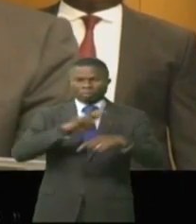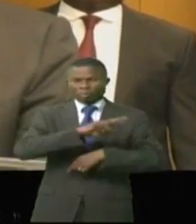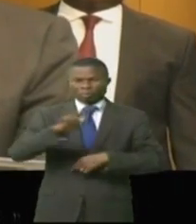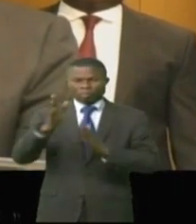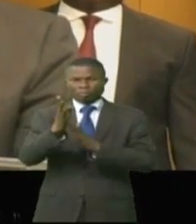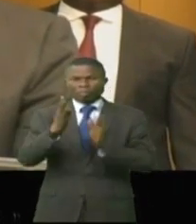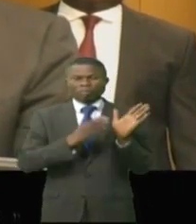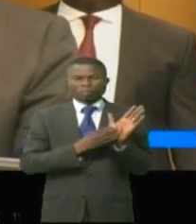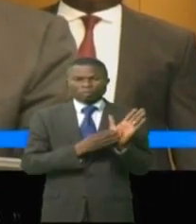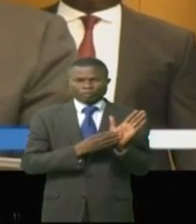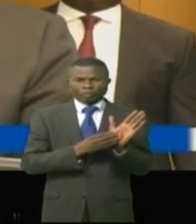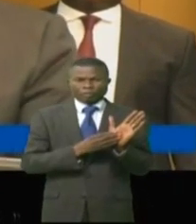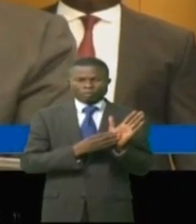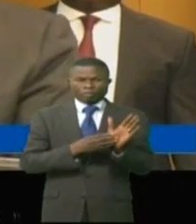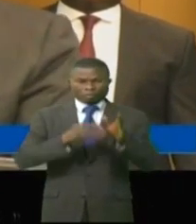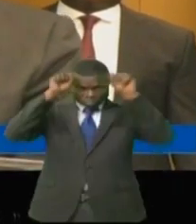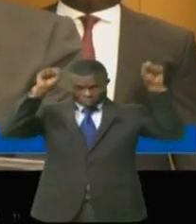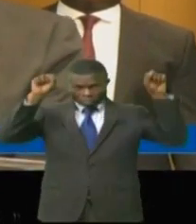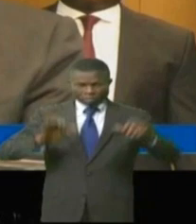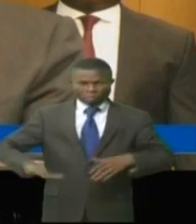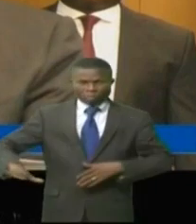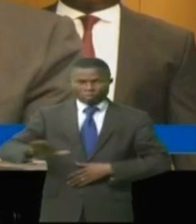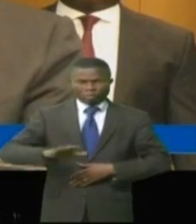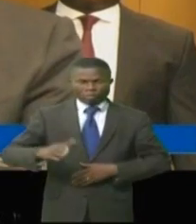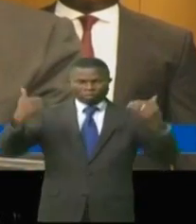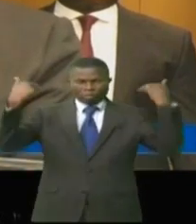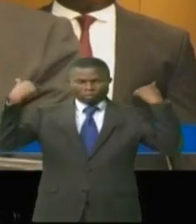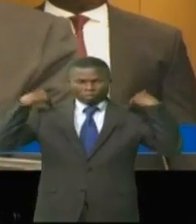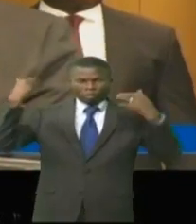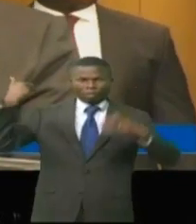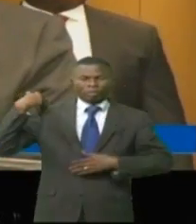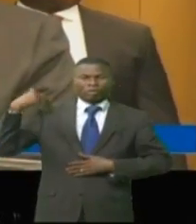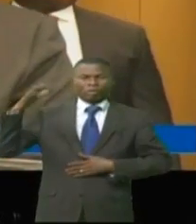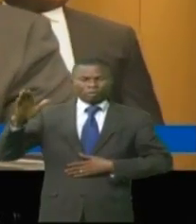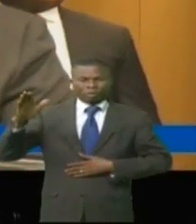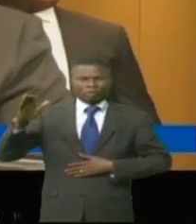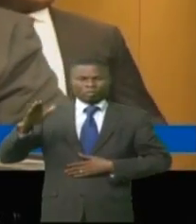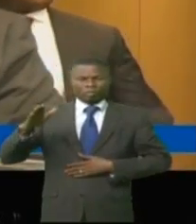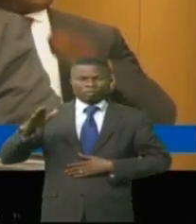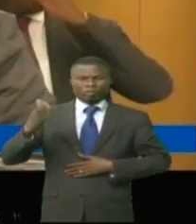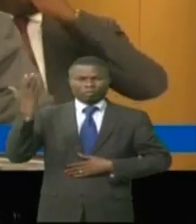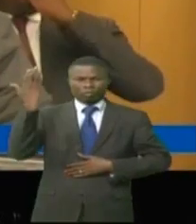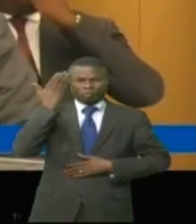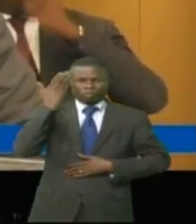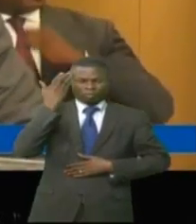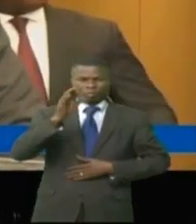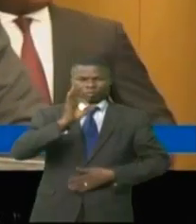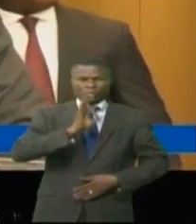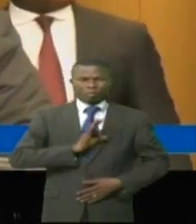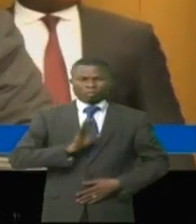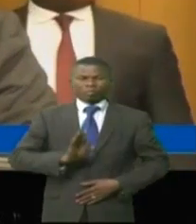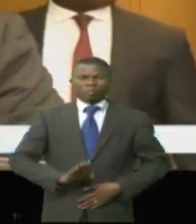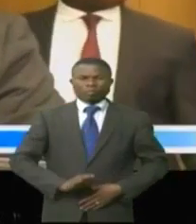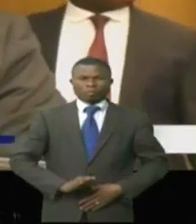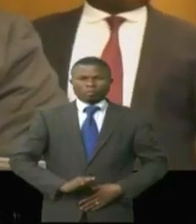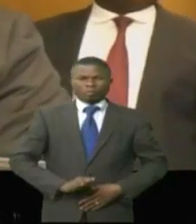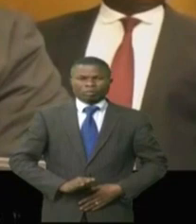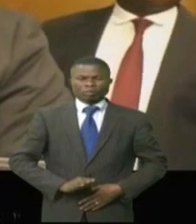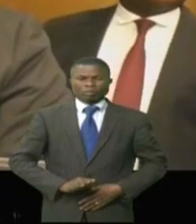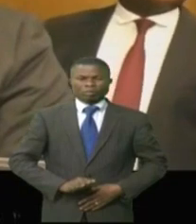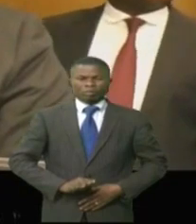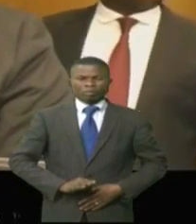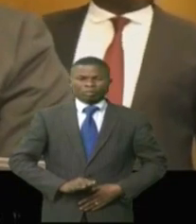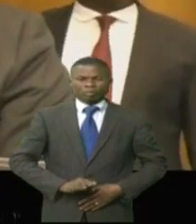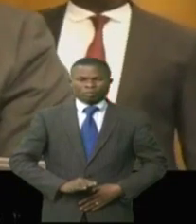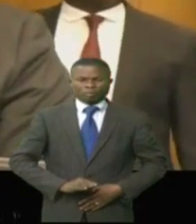2019, le président de la République et chef de l'État, Monsieur Félix Antoine Tshisekedi Tshilombo,